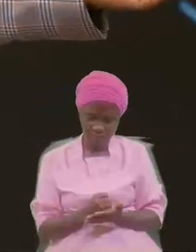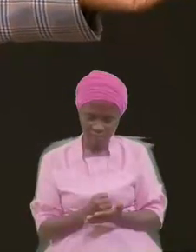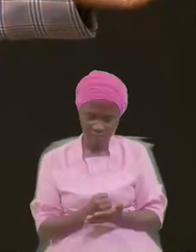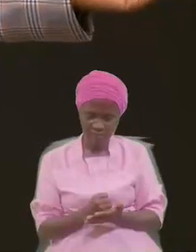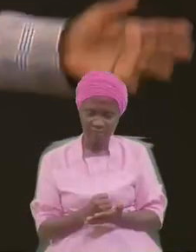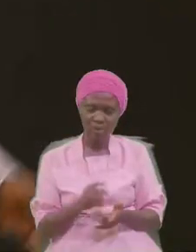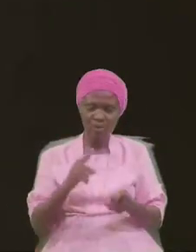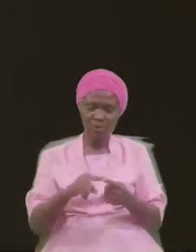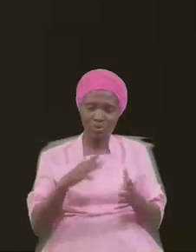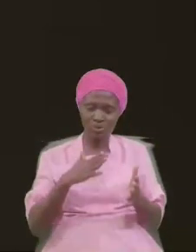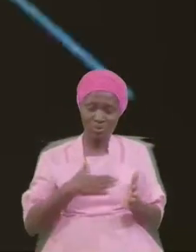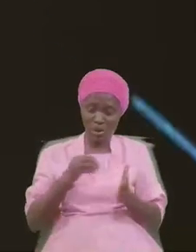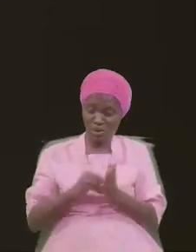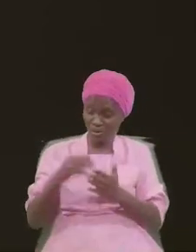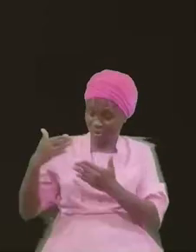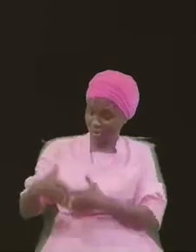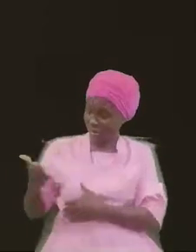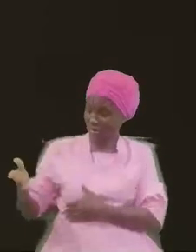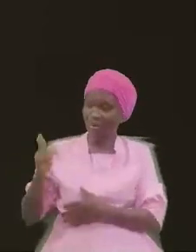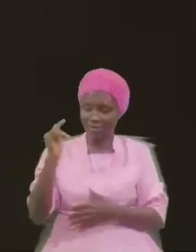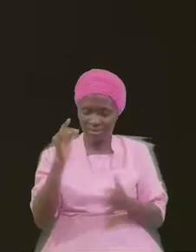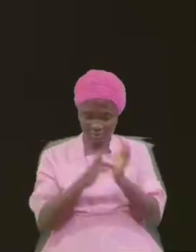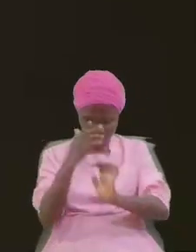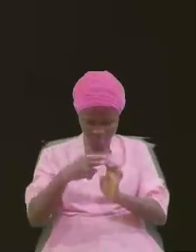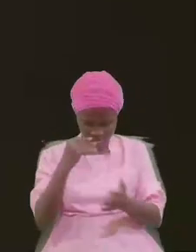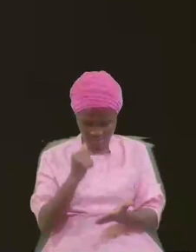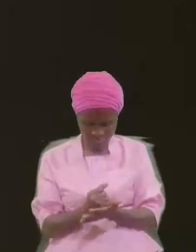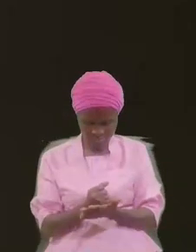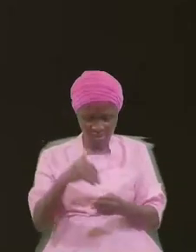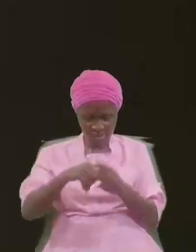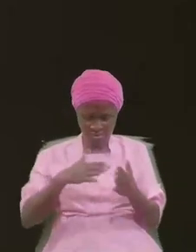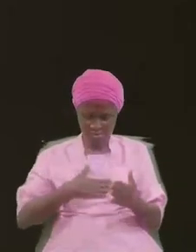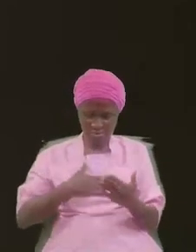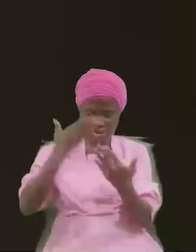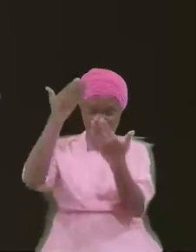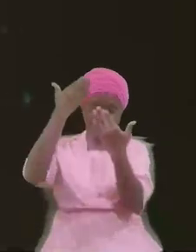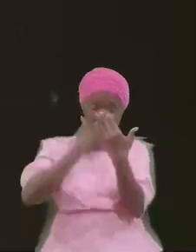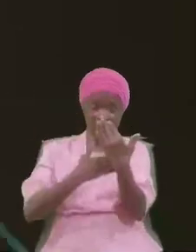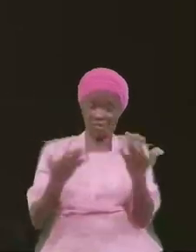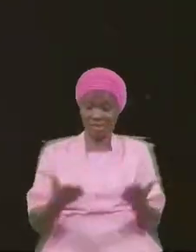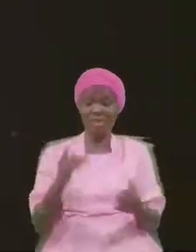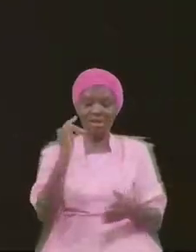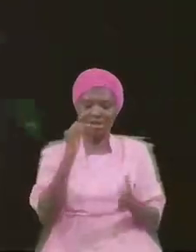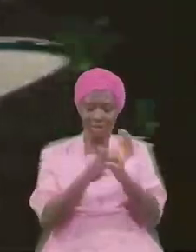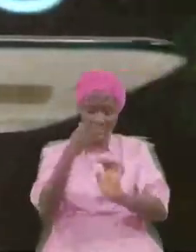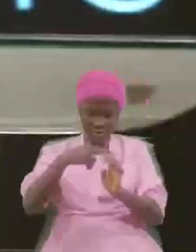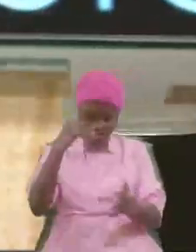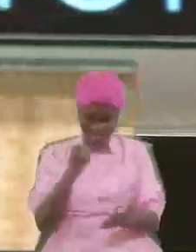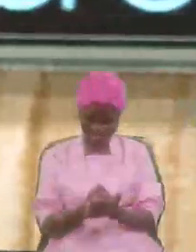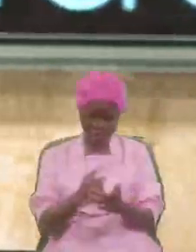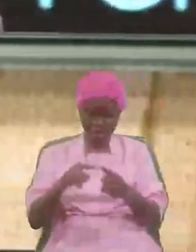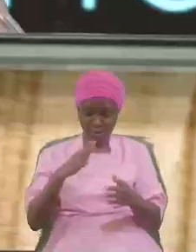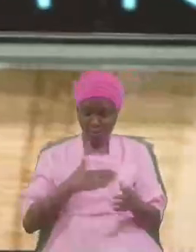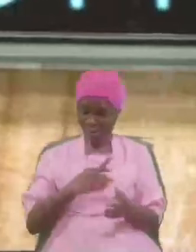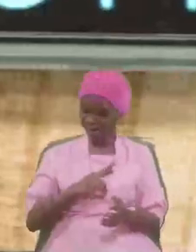À mon beau côté ici, du témoignage, devant moi ici, des témoignages, à ma